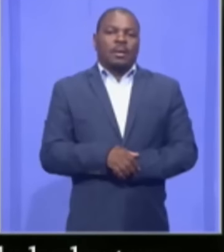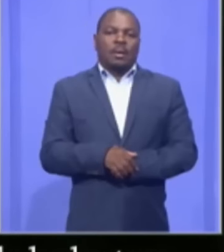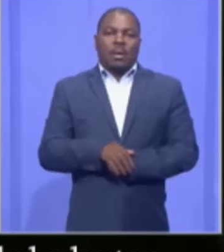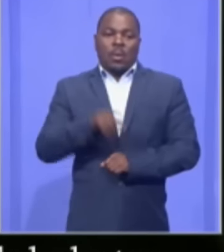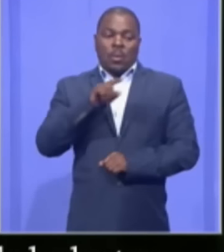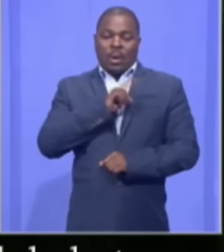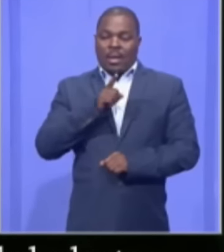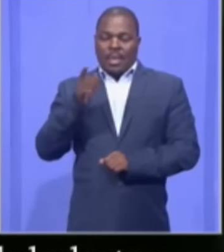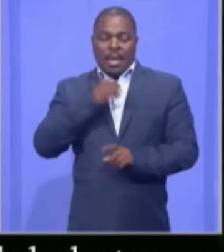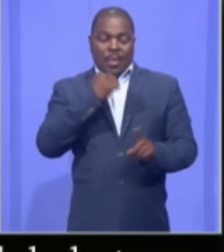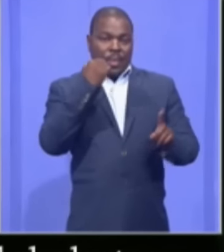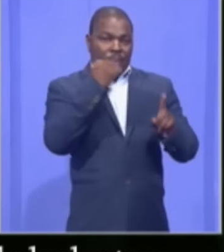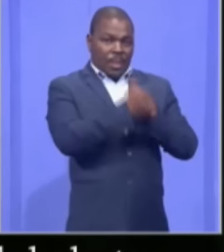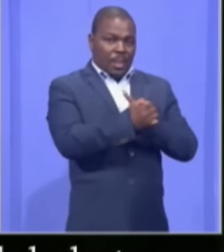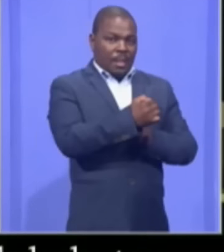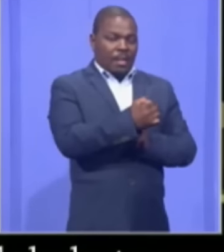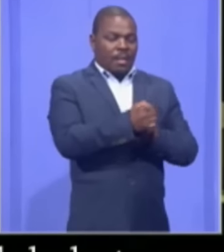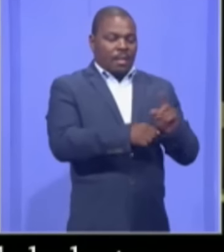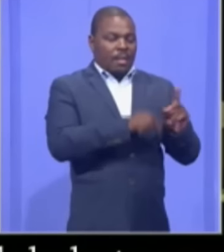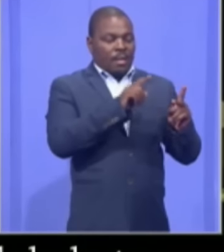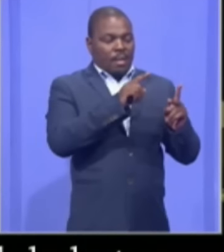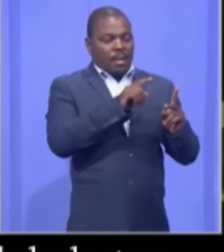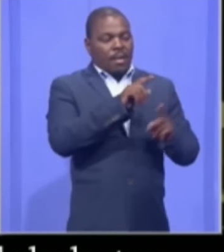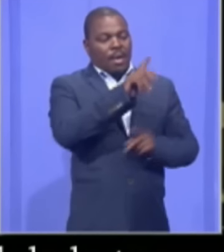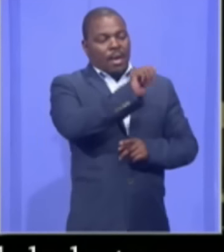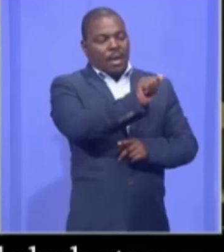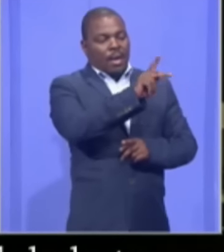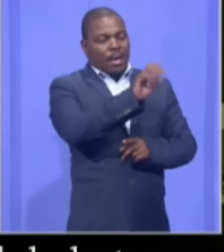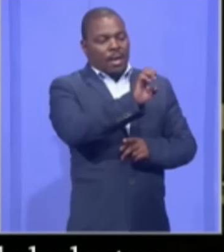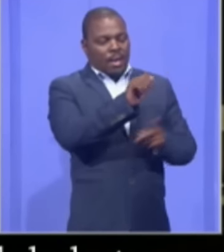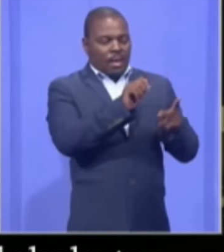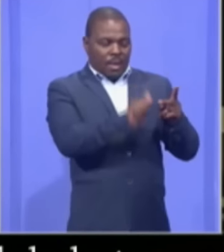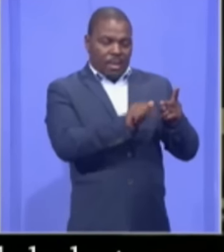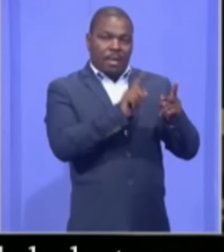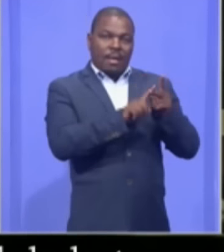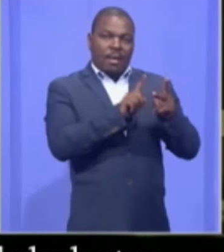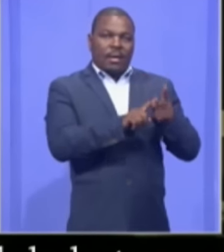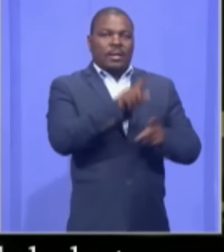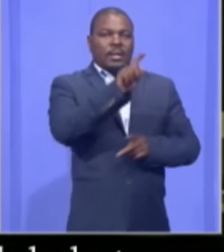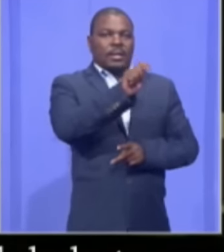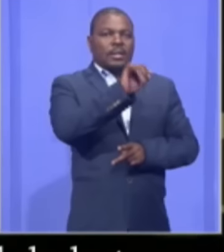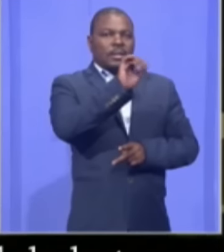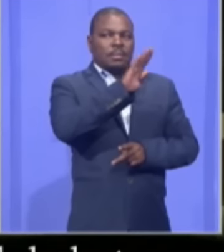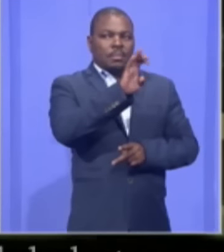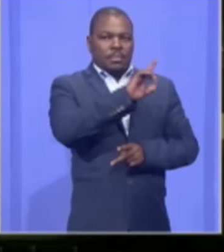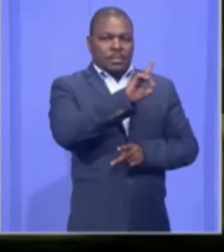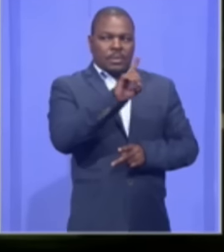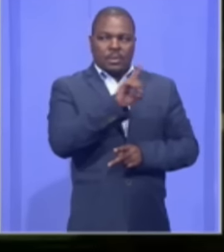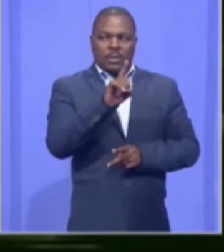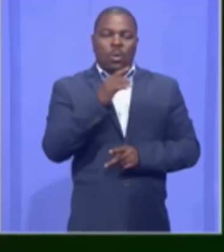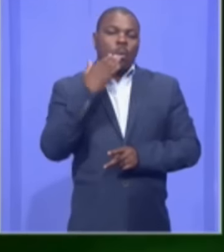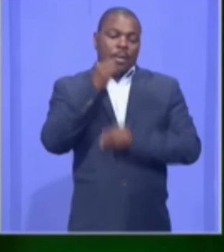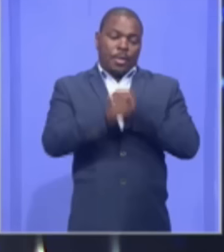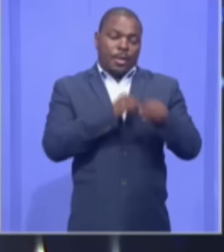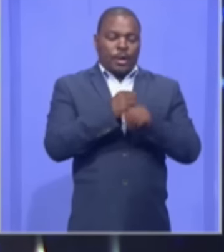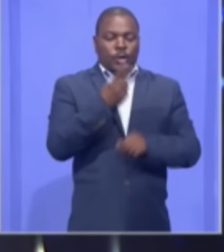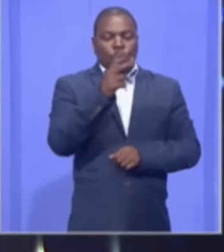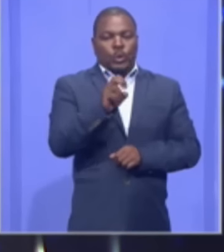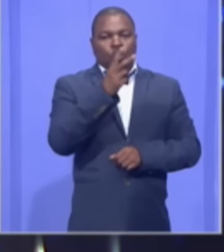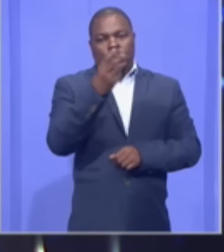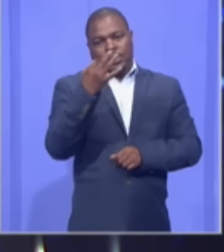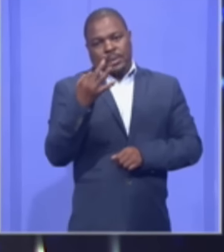latela polao ya Forbes mmoho le motswalle wa hae Tibello Tips Motswane ka 2023.